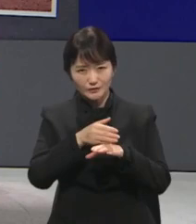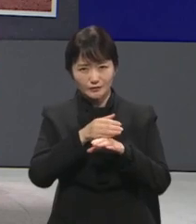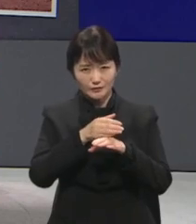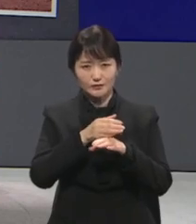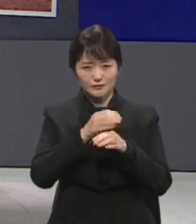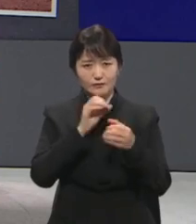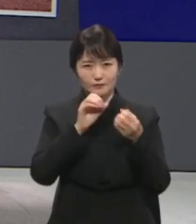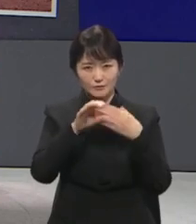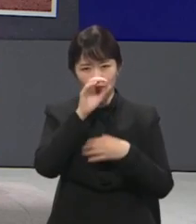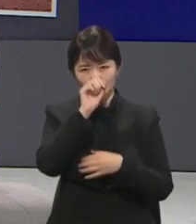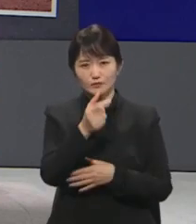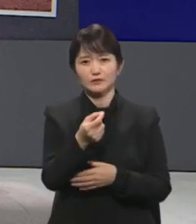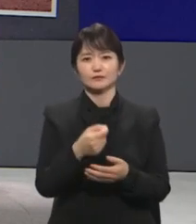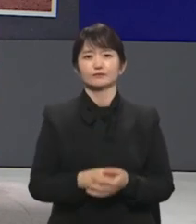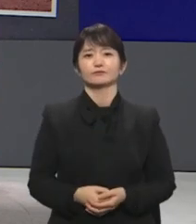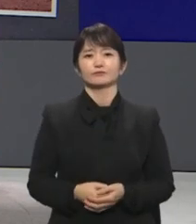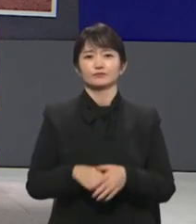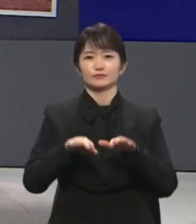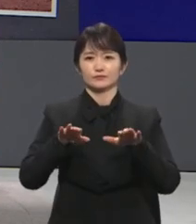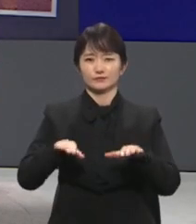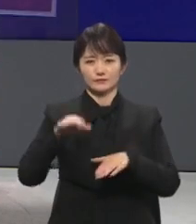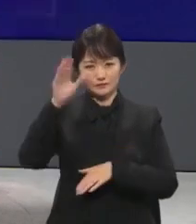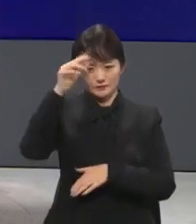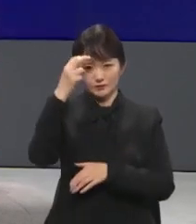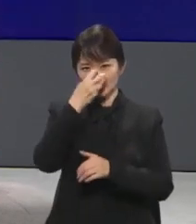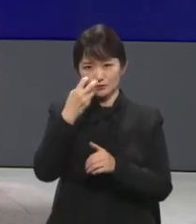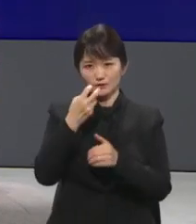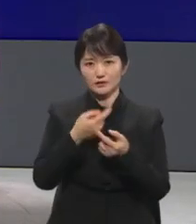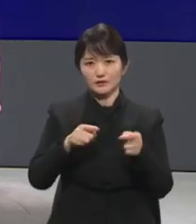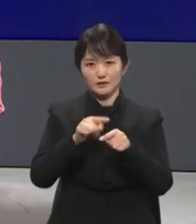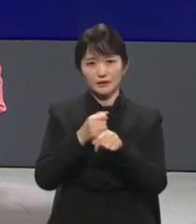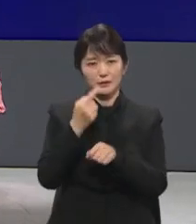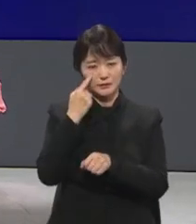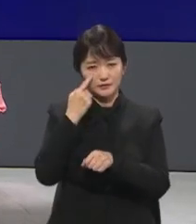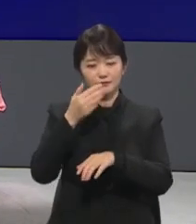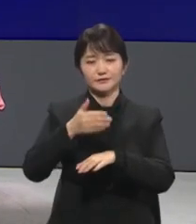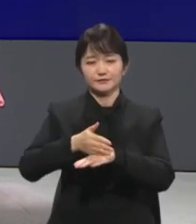오늘도 반려견 순찰대와 함께 해보니 잘 봤습니다네